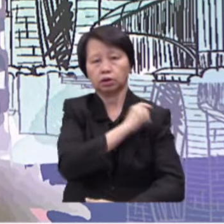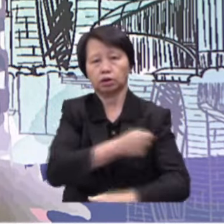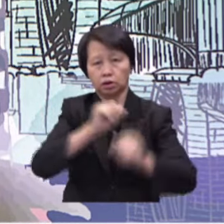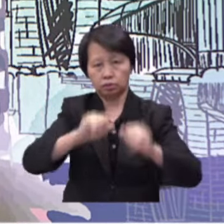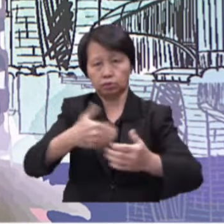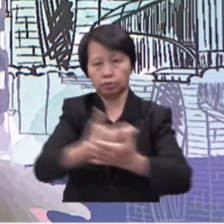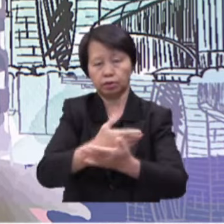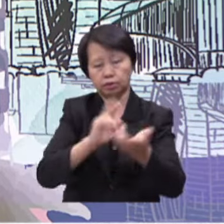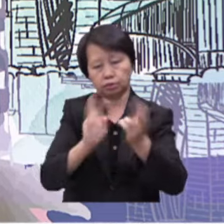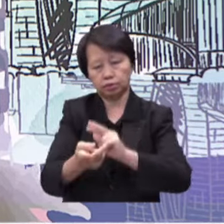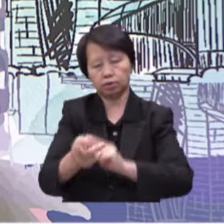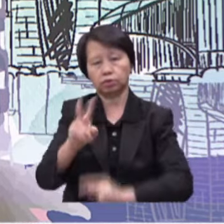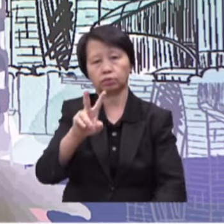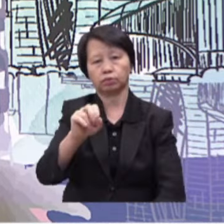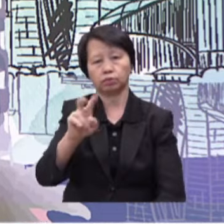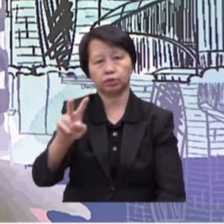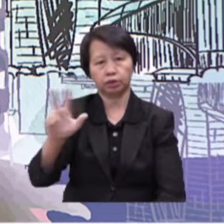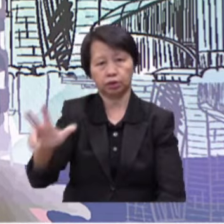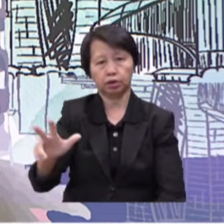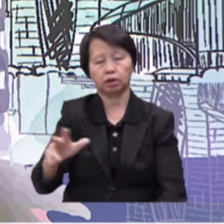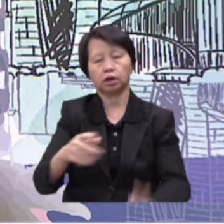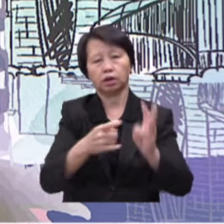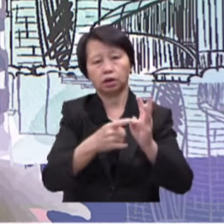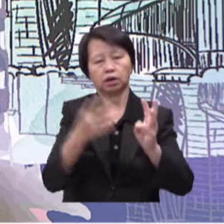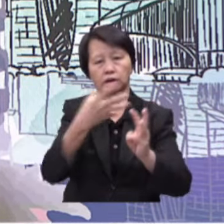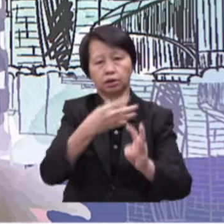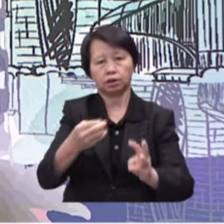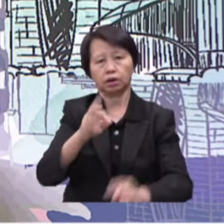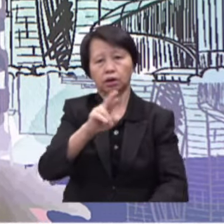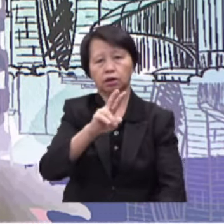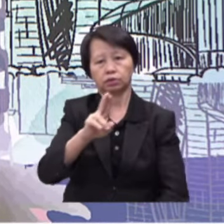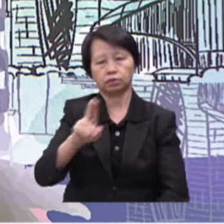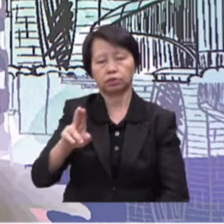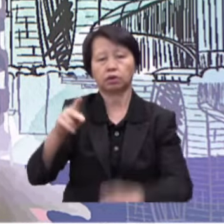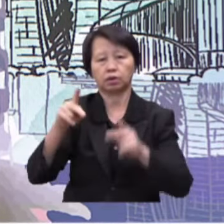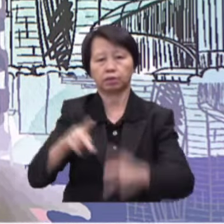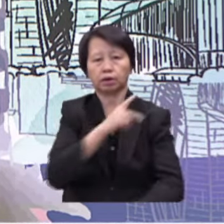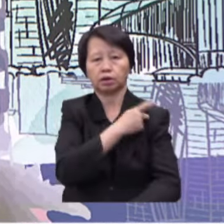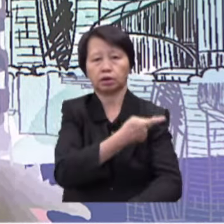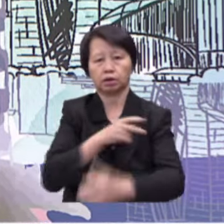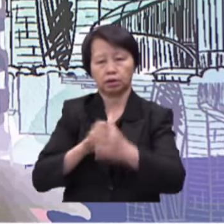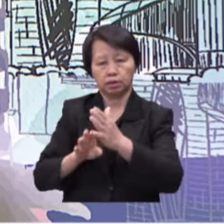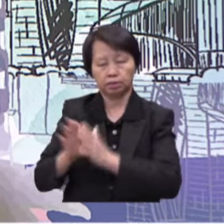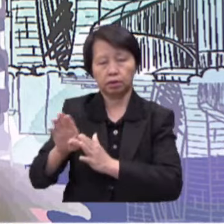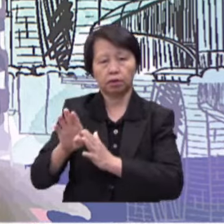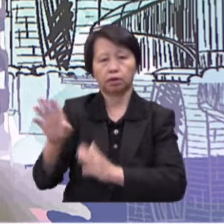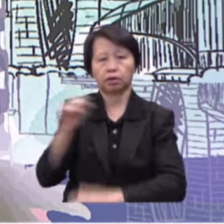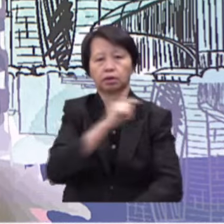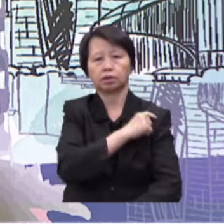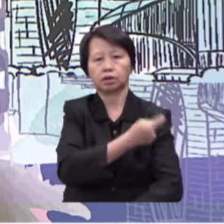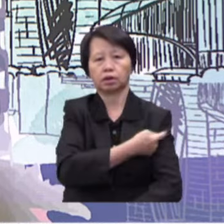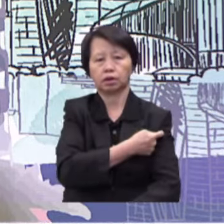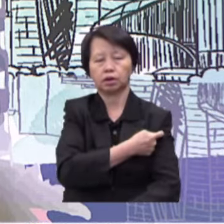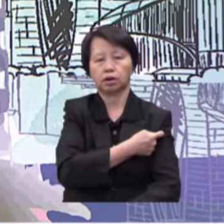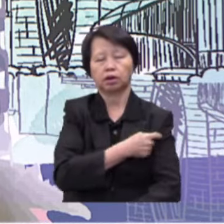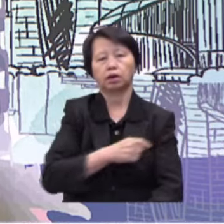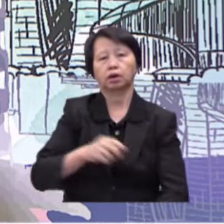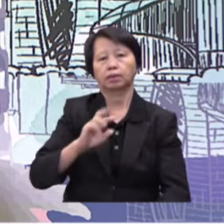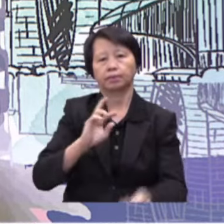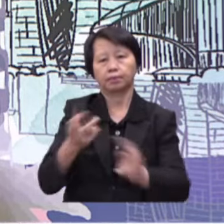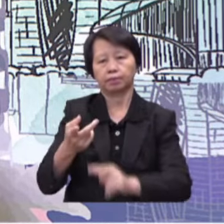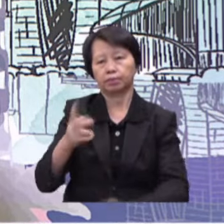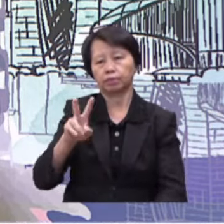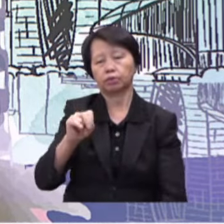boleh baharu pindahan 2000-23 dan juga are you pihak berkuasa pembangunan dan tenaga Lestari pindahan